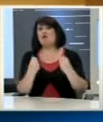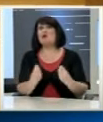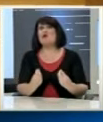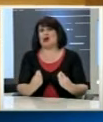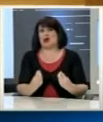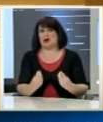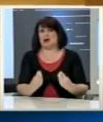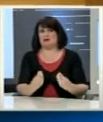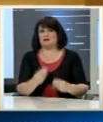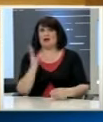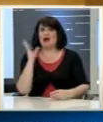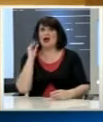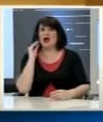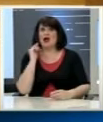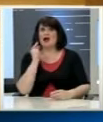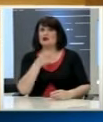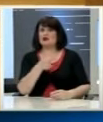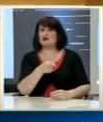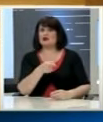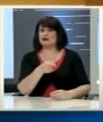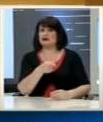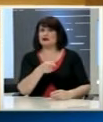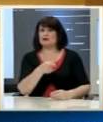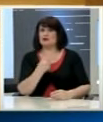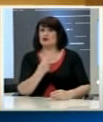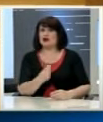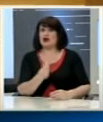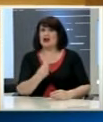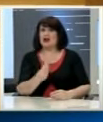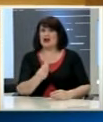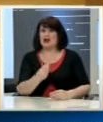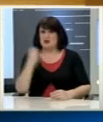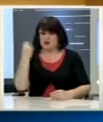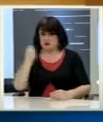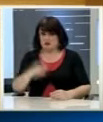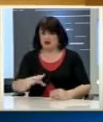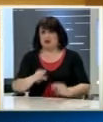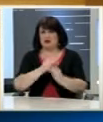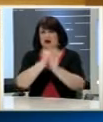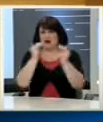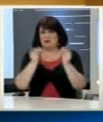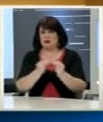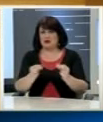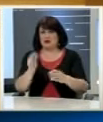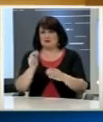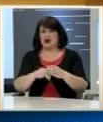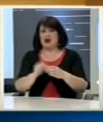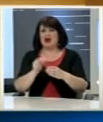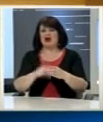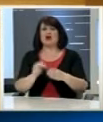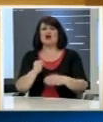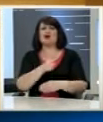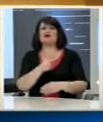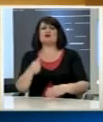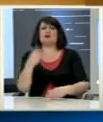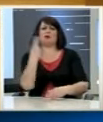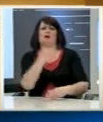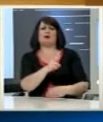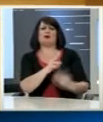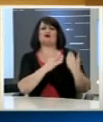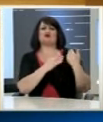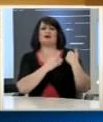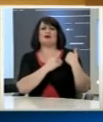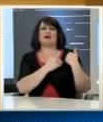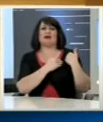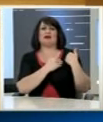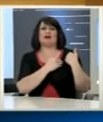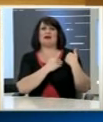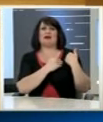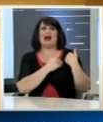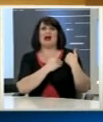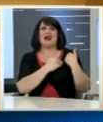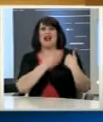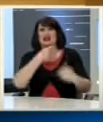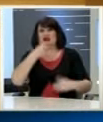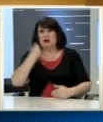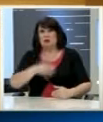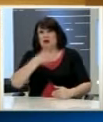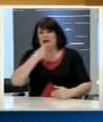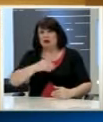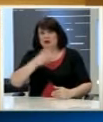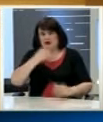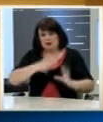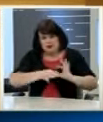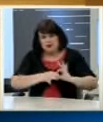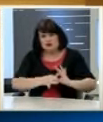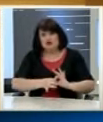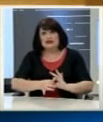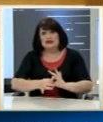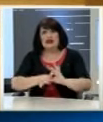ακούσετε κύριε τσίπρα στο κάτω-κάτω το άθλιο εκλογικό αποτέλεσμα αφορά αποκλειστικά εσάς η χωρίς τέλος όμως